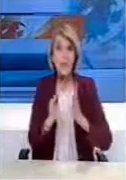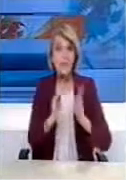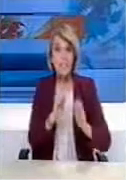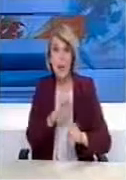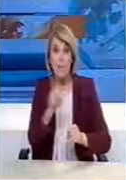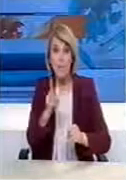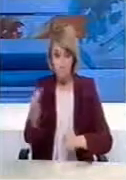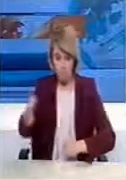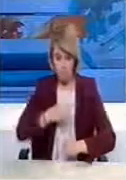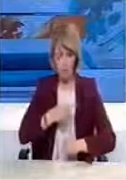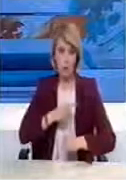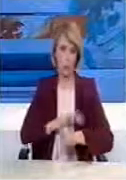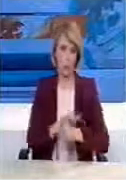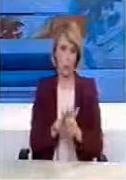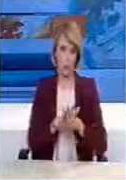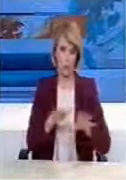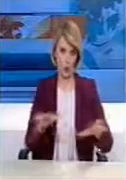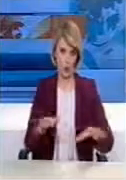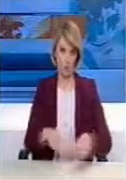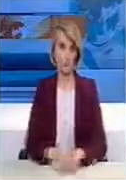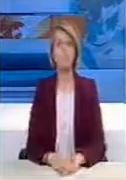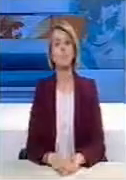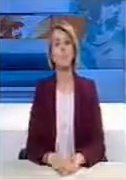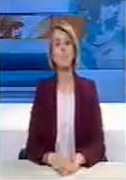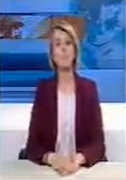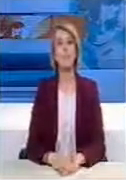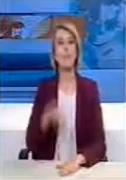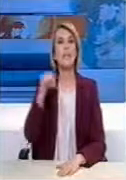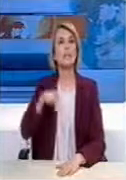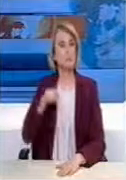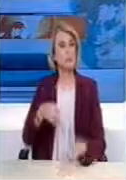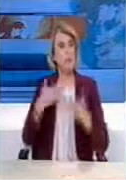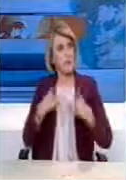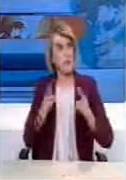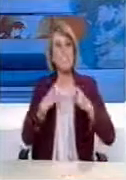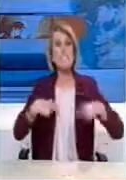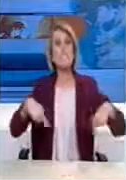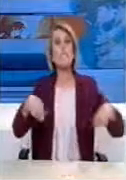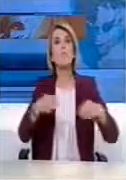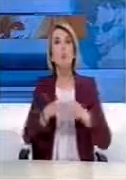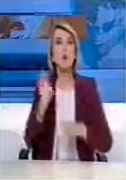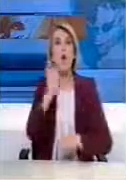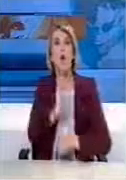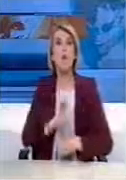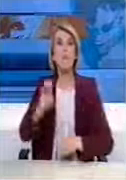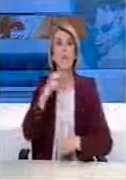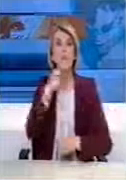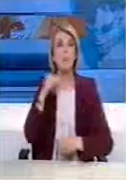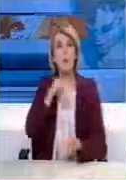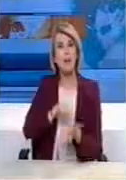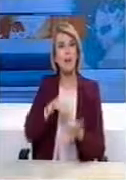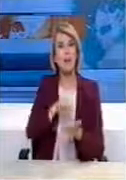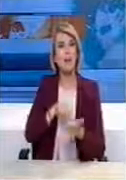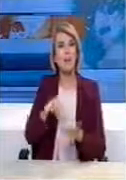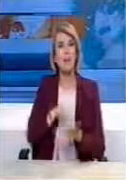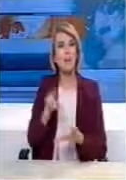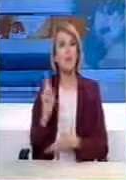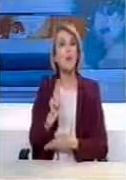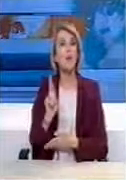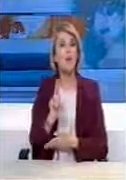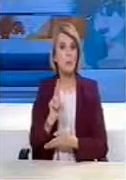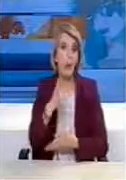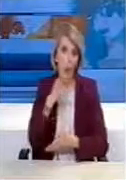Θα σας μεταφέρω σήμερα ένα απόσπασμα από το Συμβούλιο της Ευρώπης που αφορά τους Ρωμά σε όλη την Ευρώπη και δόθηκε